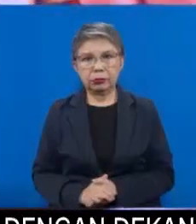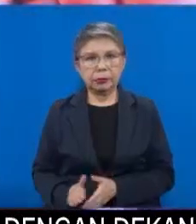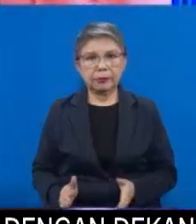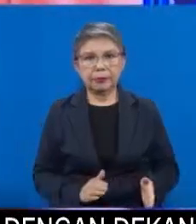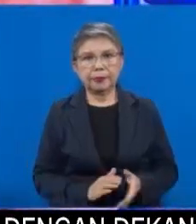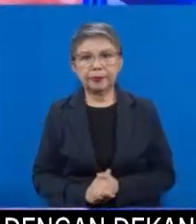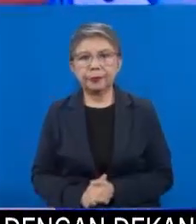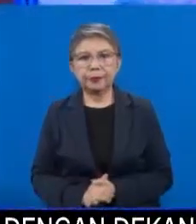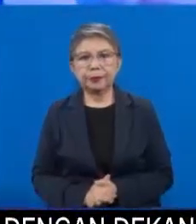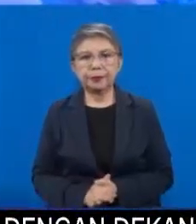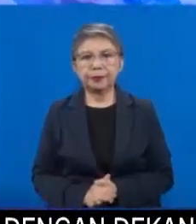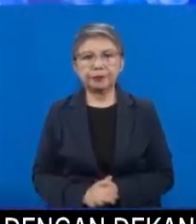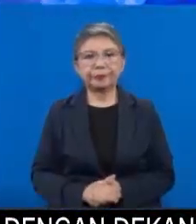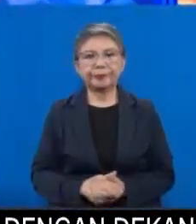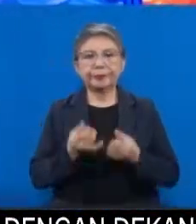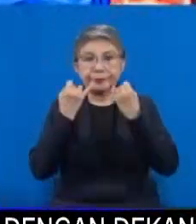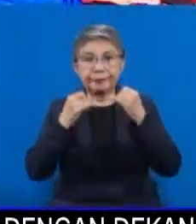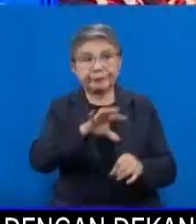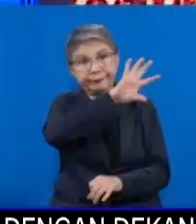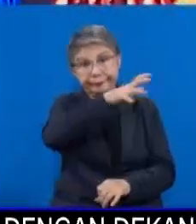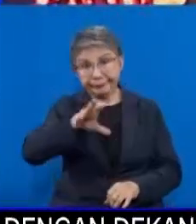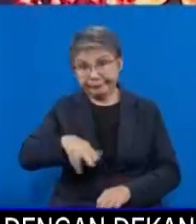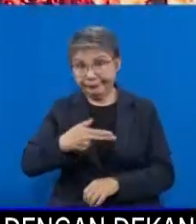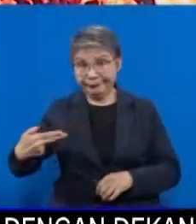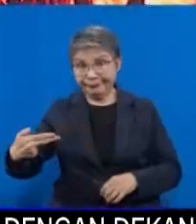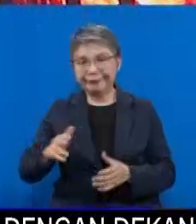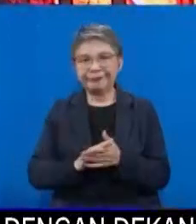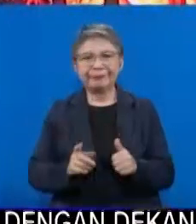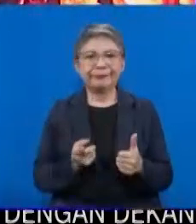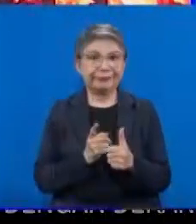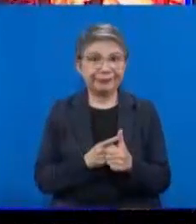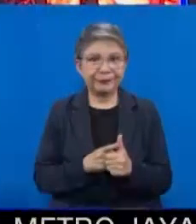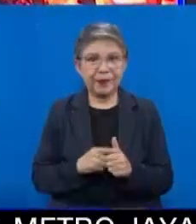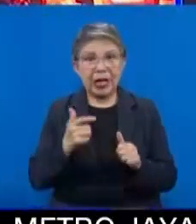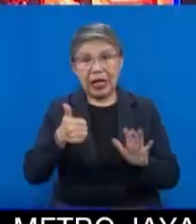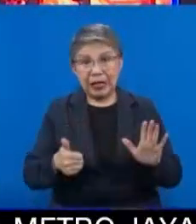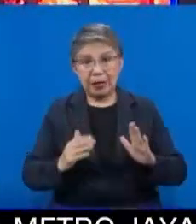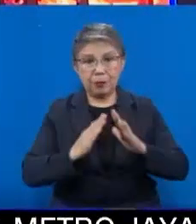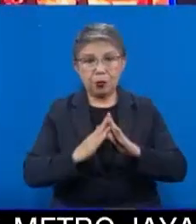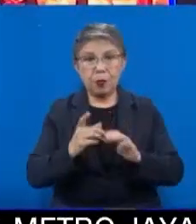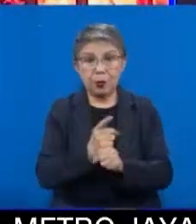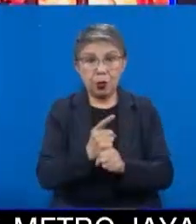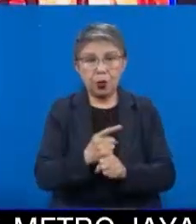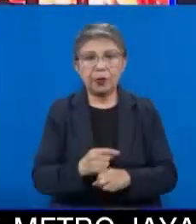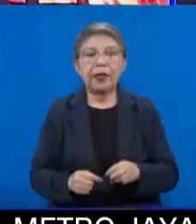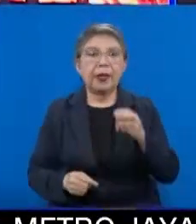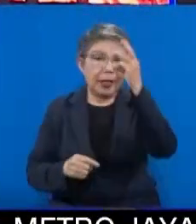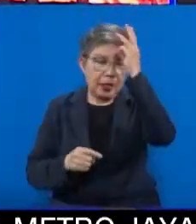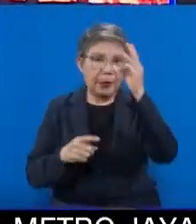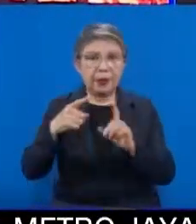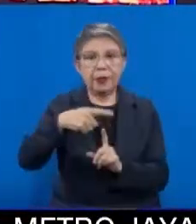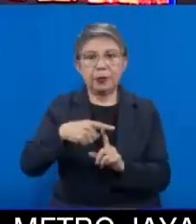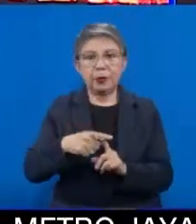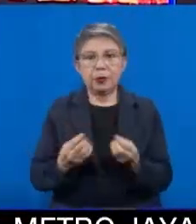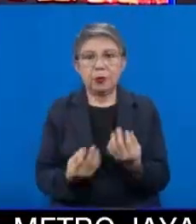Dan kita ke informasi dari sejumlah daerah di tanah air. Pemirsa, di informasi pertama, 6 ruko di Balikpapan, Kalimantan Timur ludes terbakar.